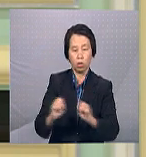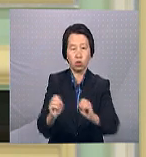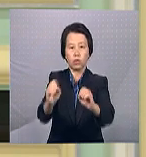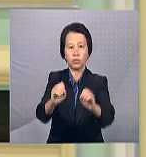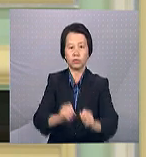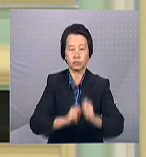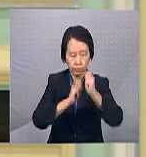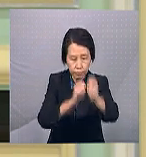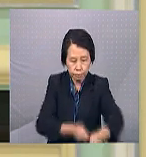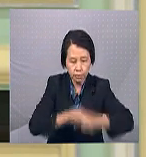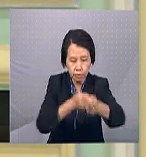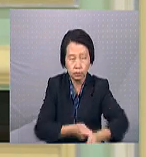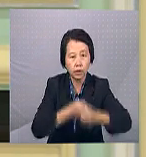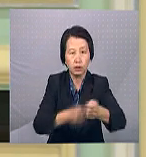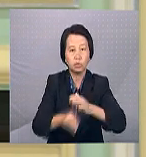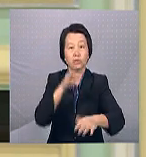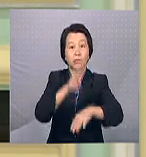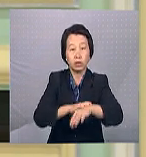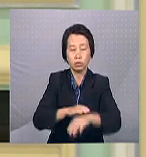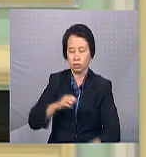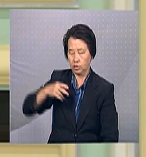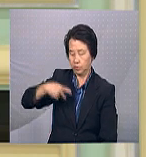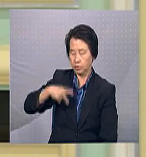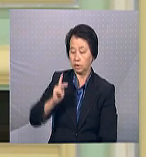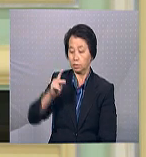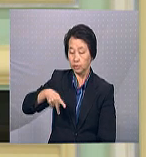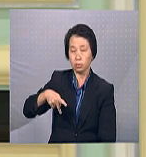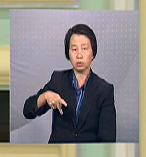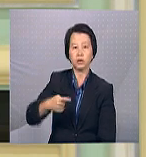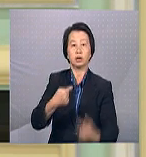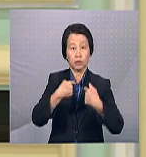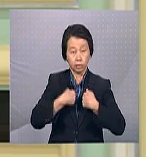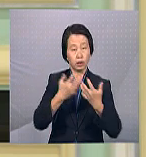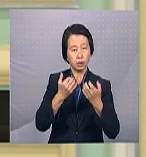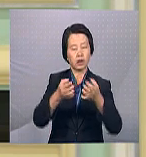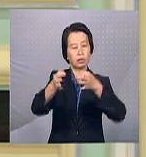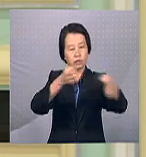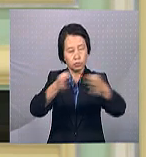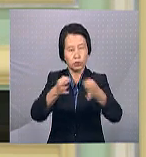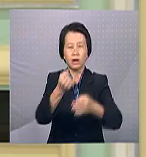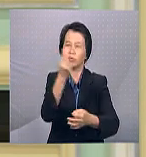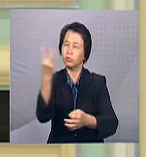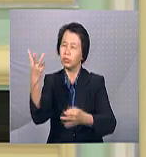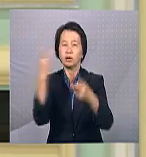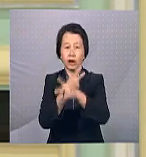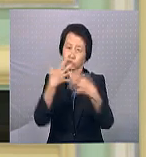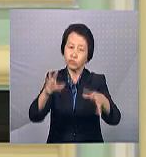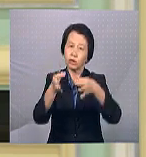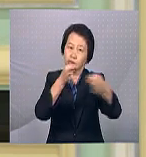operasi aktiviti pertanian sewaktu PKP ini. Saya ingin menjelaskan, sudah pun menjelaskan beberapa kali